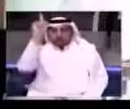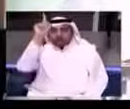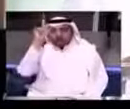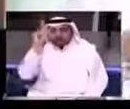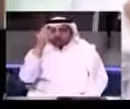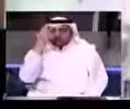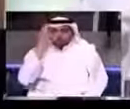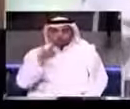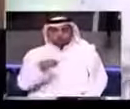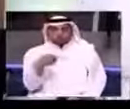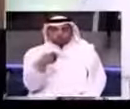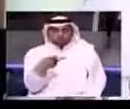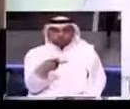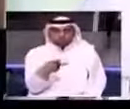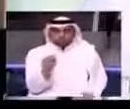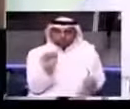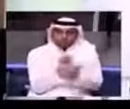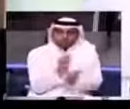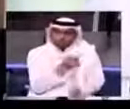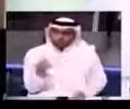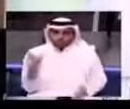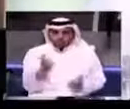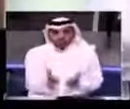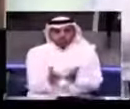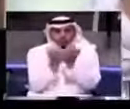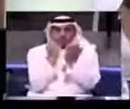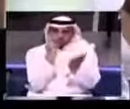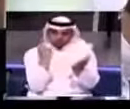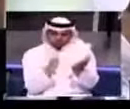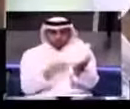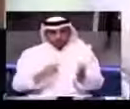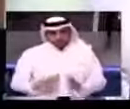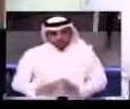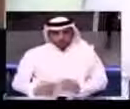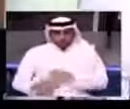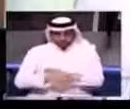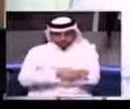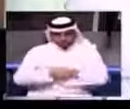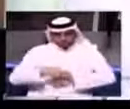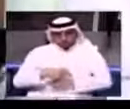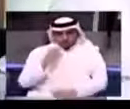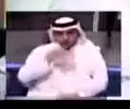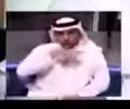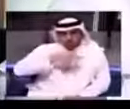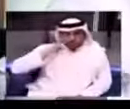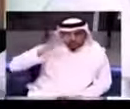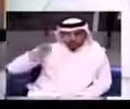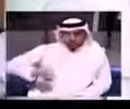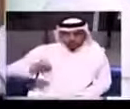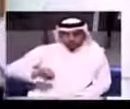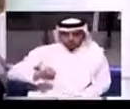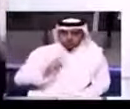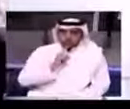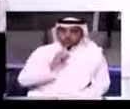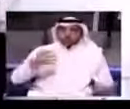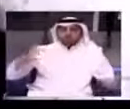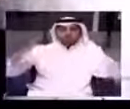الله، فأقول لكل سجين خذ هذا الدعاء، وكلنا مساكين. لما قال النبي عليه الصلاة والسلام والله لو عليك